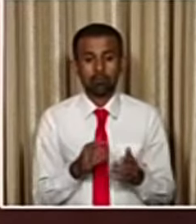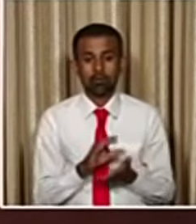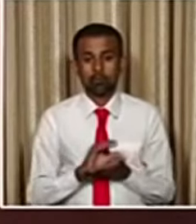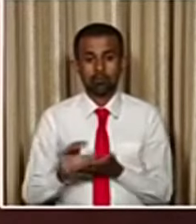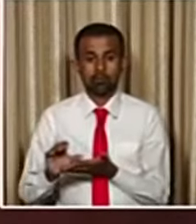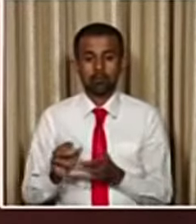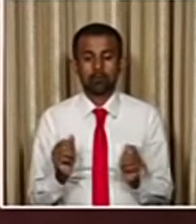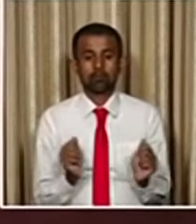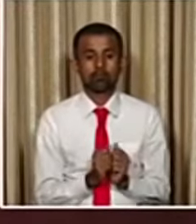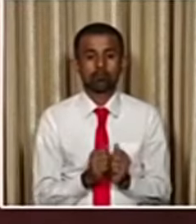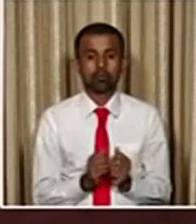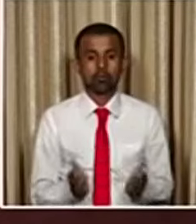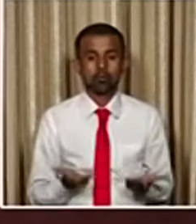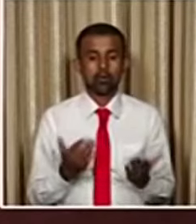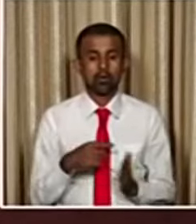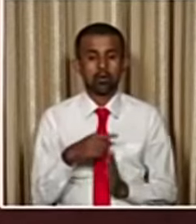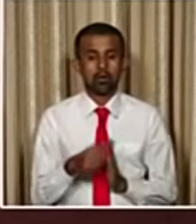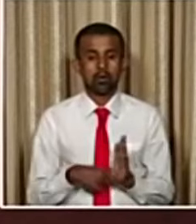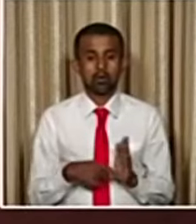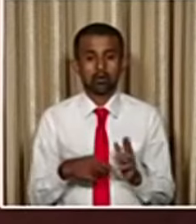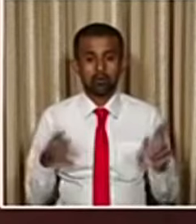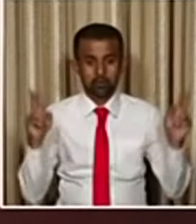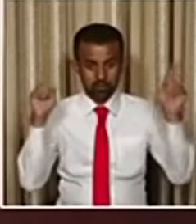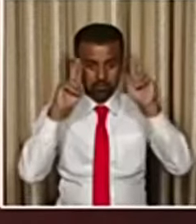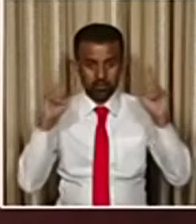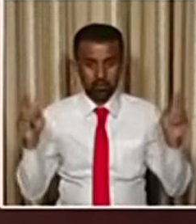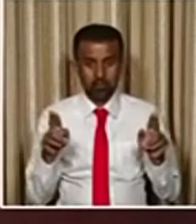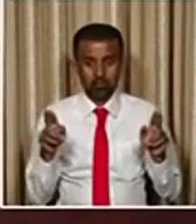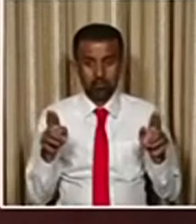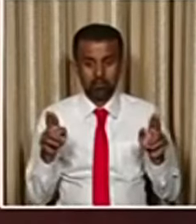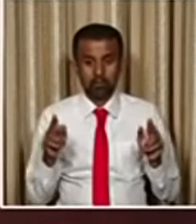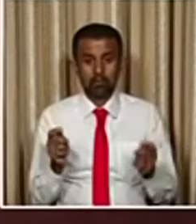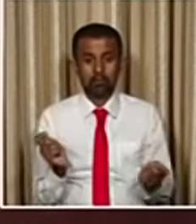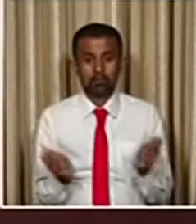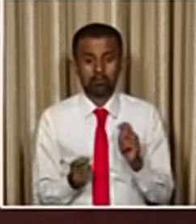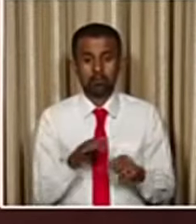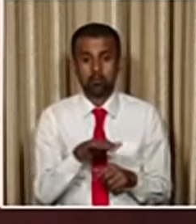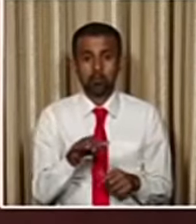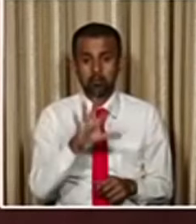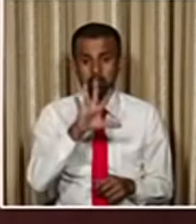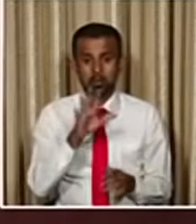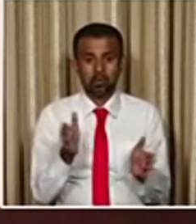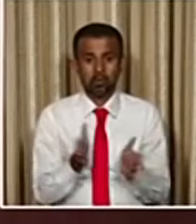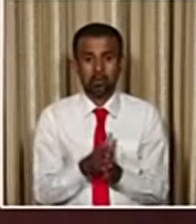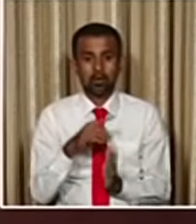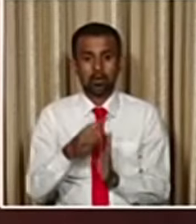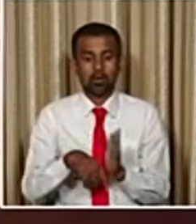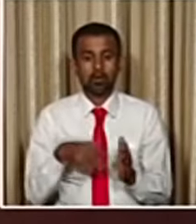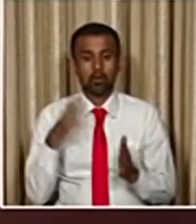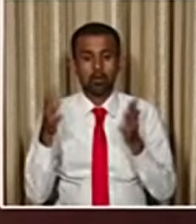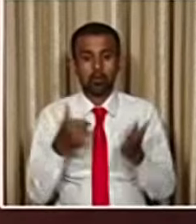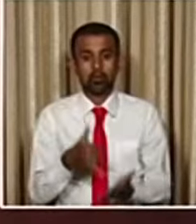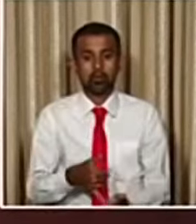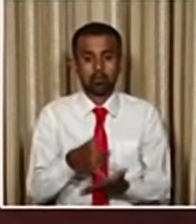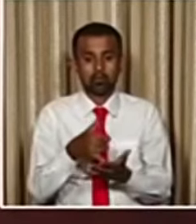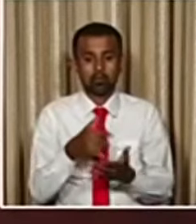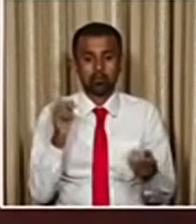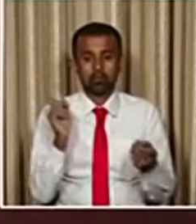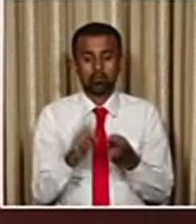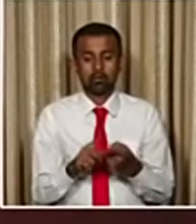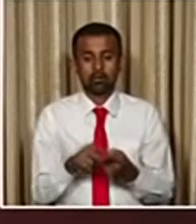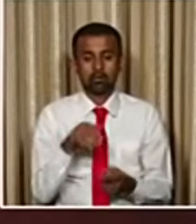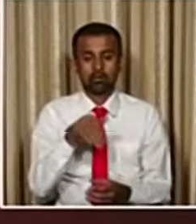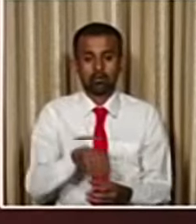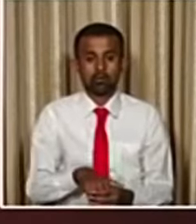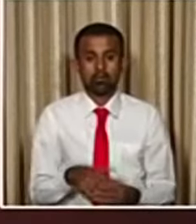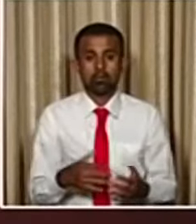ದಿನ ಏಕೆ ವೆಡಗಟ್ಟು ಪಟಂಗತ್ತಮ ಲಂಕಾವಟ ಇಂಟರ್ನ್ಯಾಷನಲ್ ಸ್ಟೇಡಿಯಂ ಪಹಕ್ ಲಭೀಮ ತುಲ ಲಂಕಾವ ತುಲ ವರ್ಲ್ಡ್ ಕಪ್ ತಿಬೀಮ